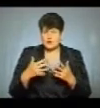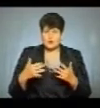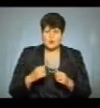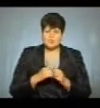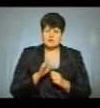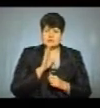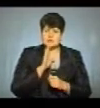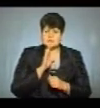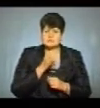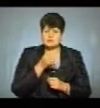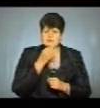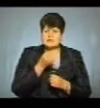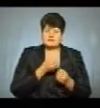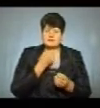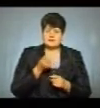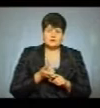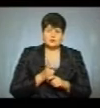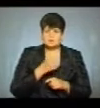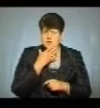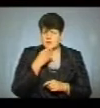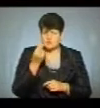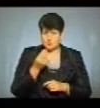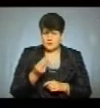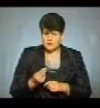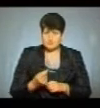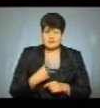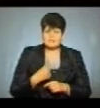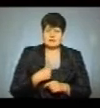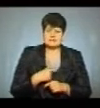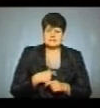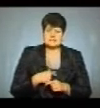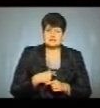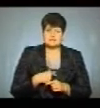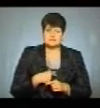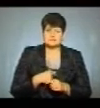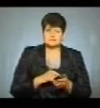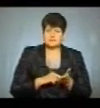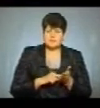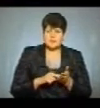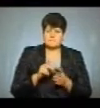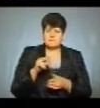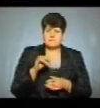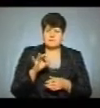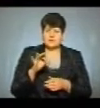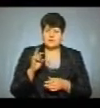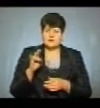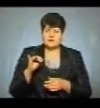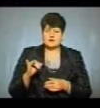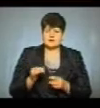жінці подобаються квіти. Бачу, вона дуже гарно ті квіти малює. Я би для себе виділила оці піонії, дуже